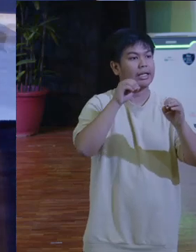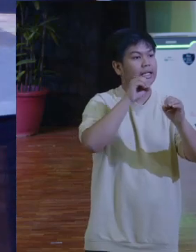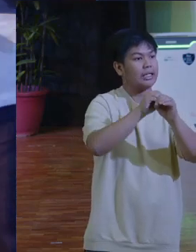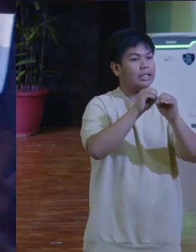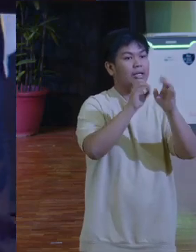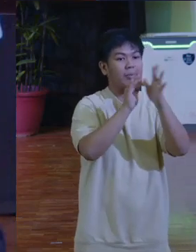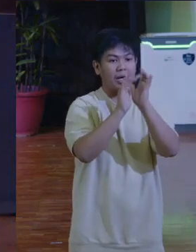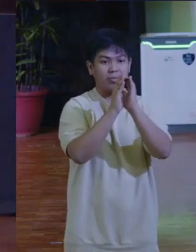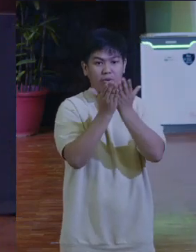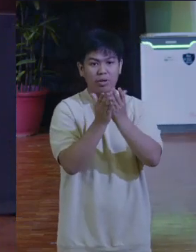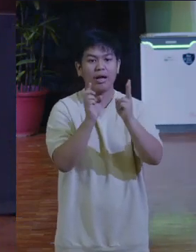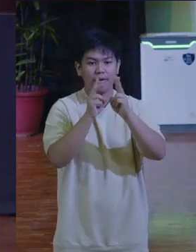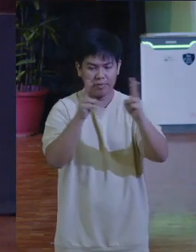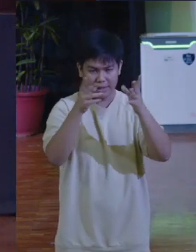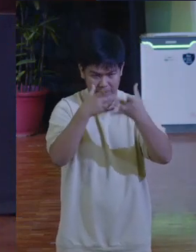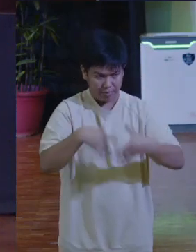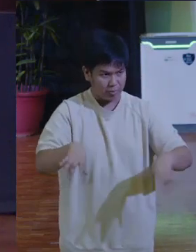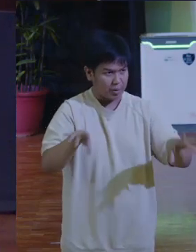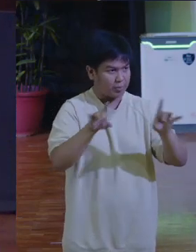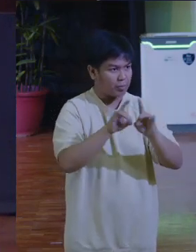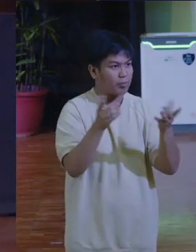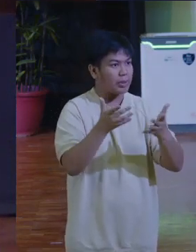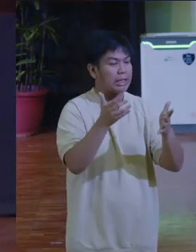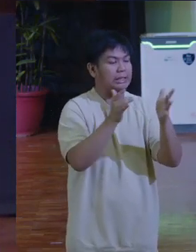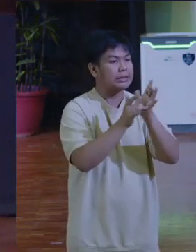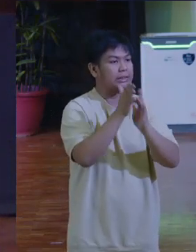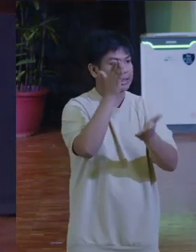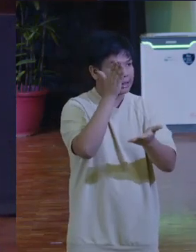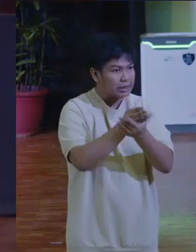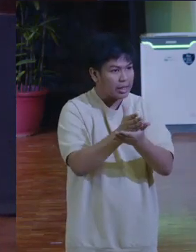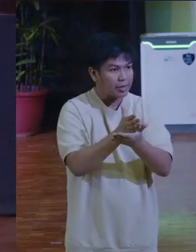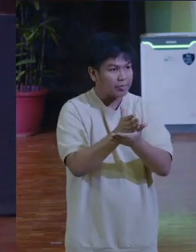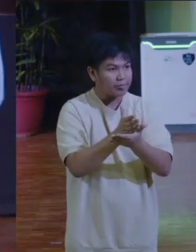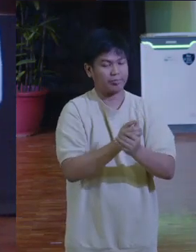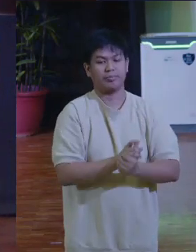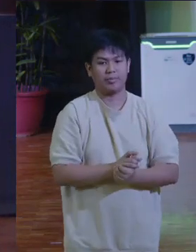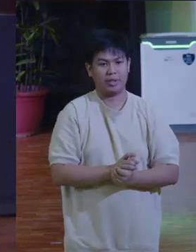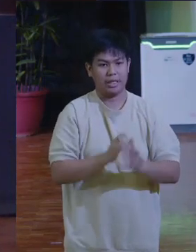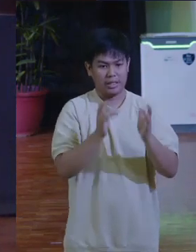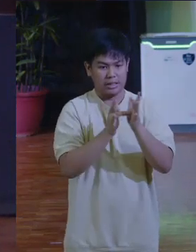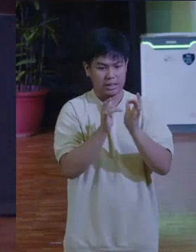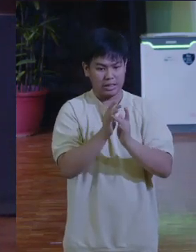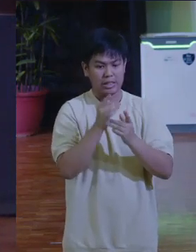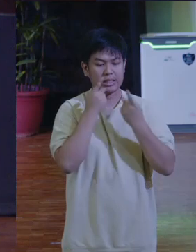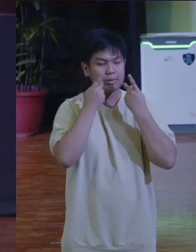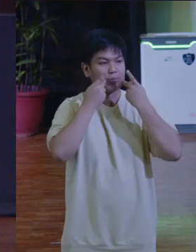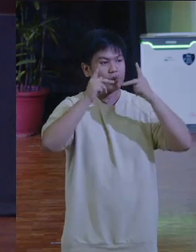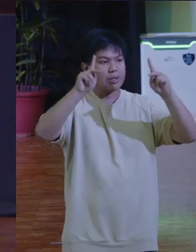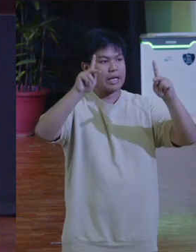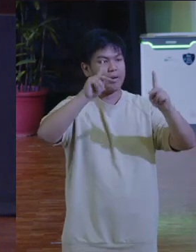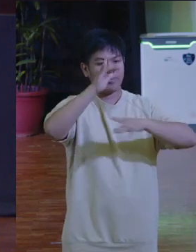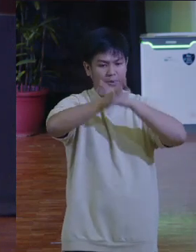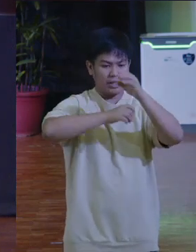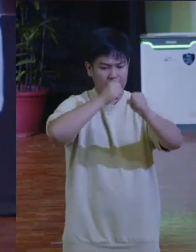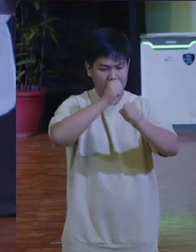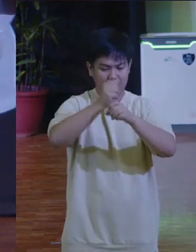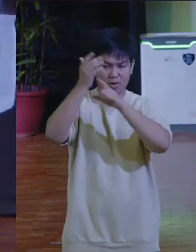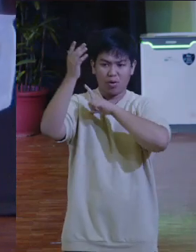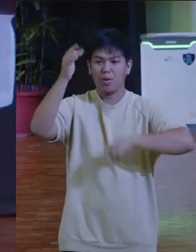Biblia, dapat pinapansin natin. Anong punctuation mark ang kasunod? To proclaim the year of the Lord's favor sa